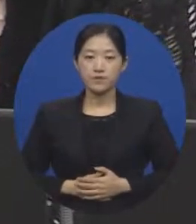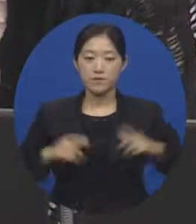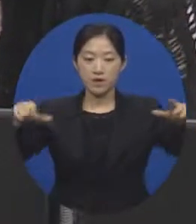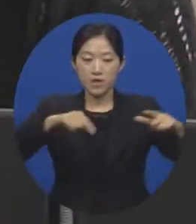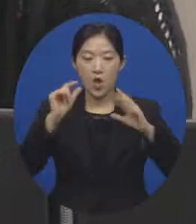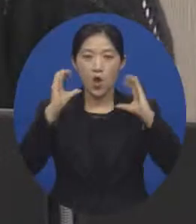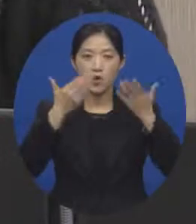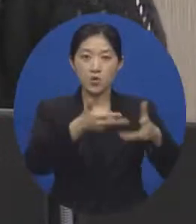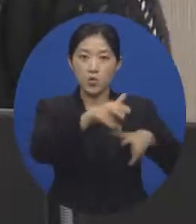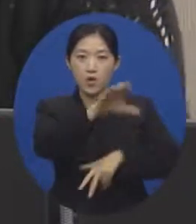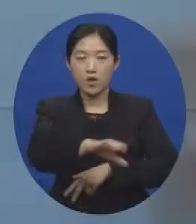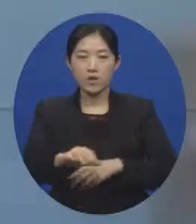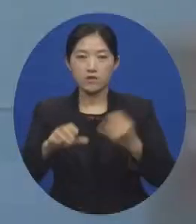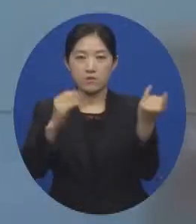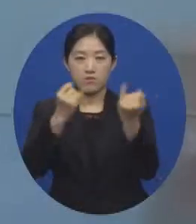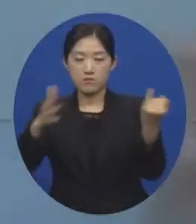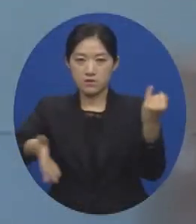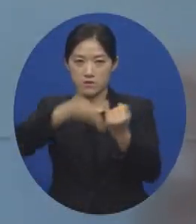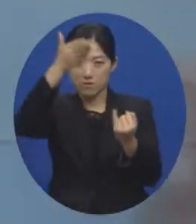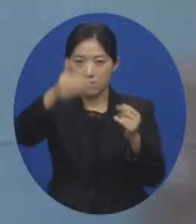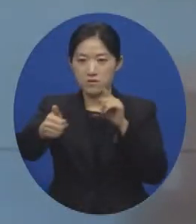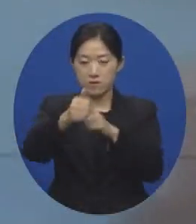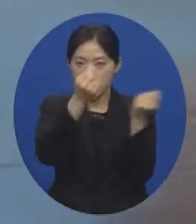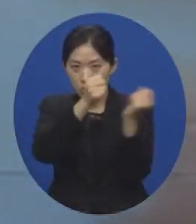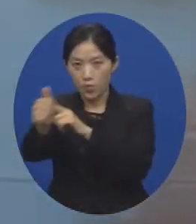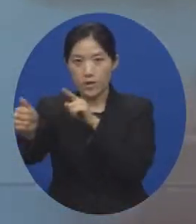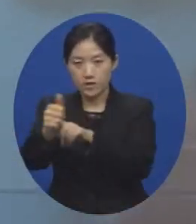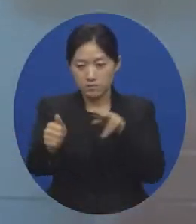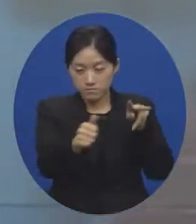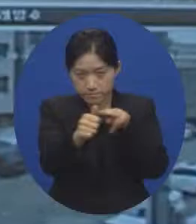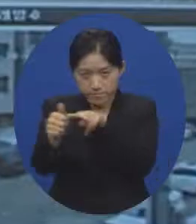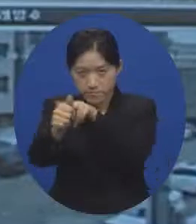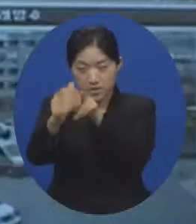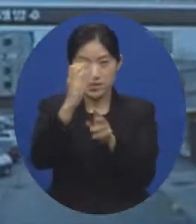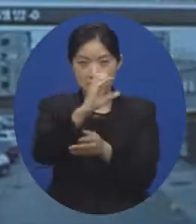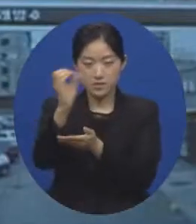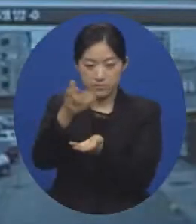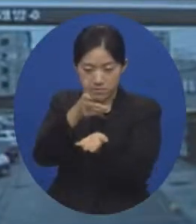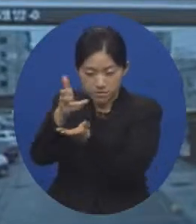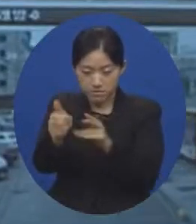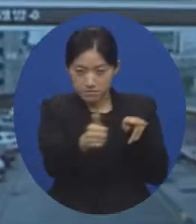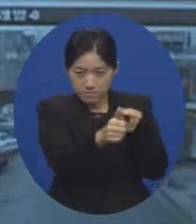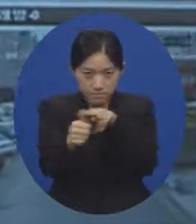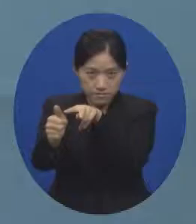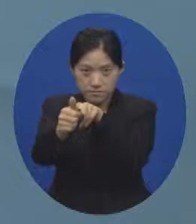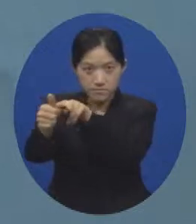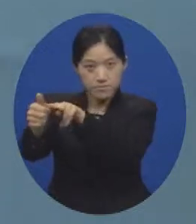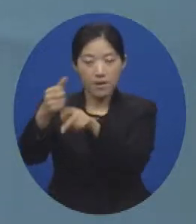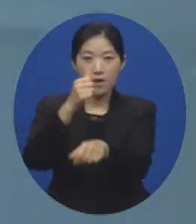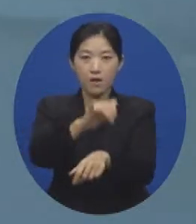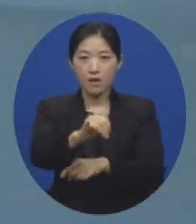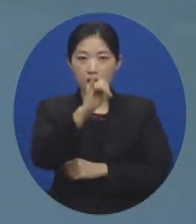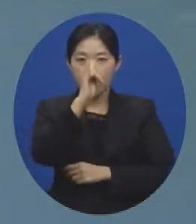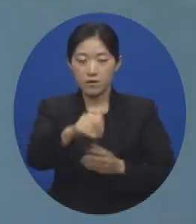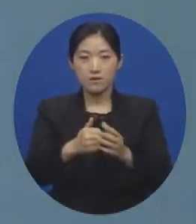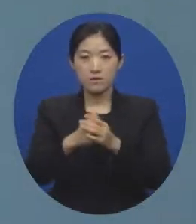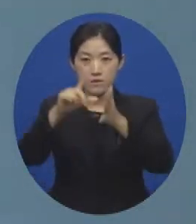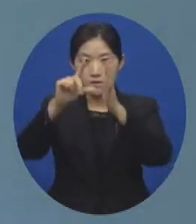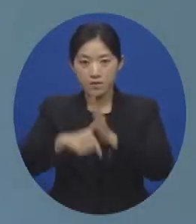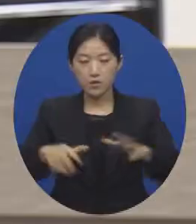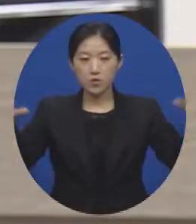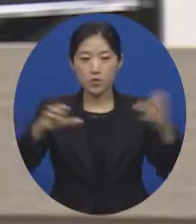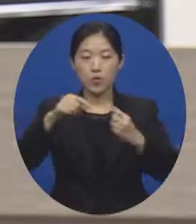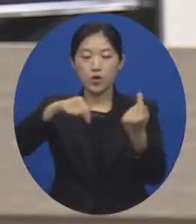관내 어린이공원에서 여성을 성추행한 범인의 도주로를 CCTV가 실시간으로 인식해 추적하는데요.